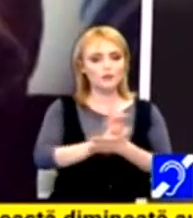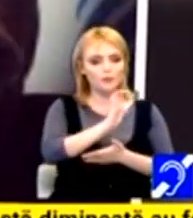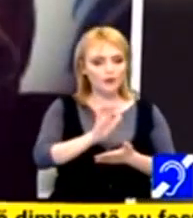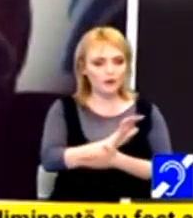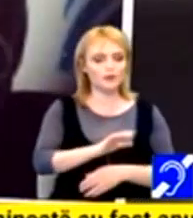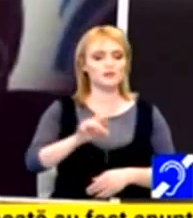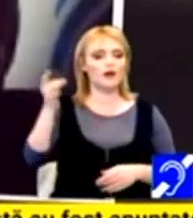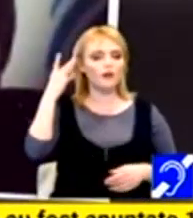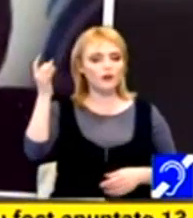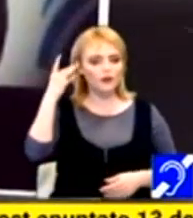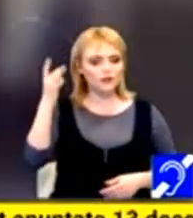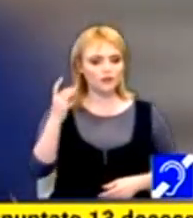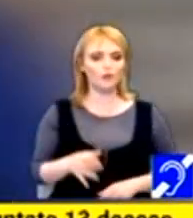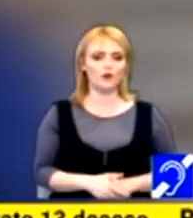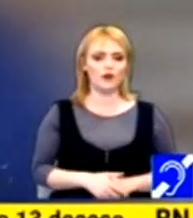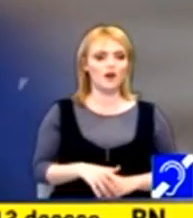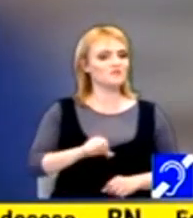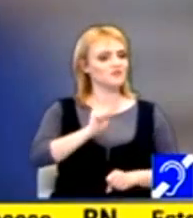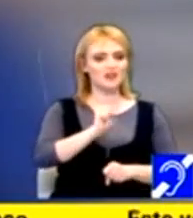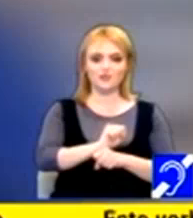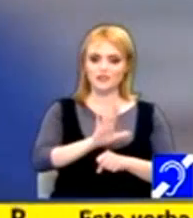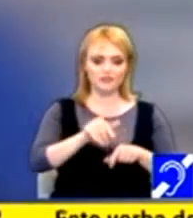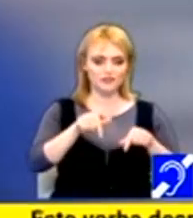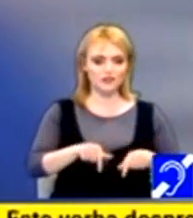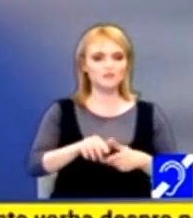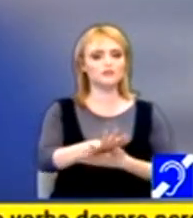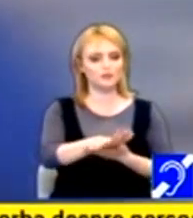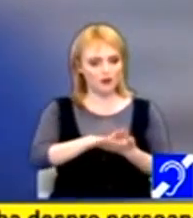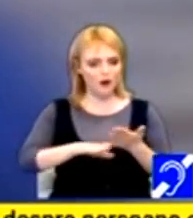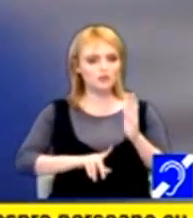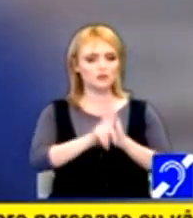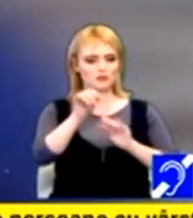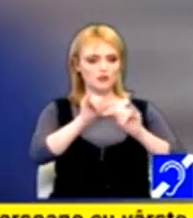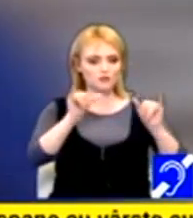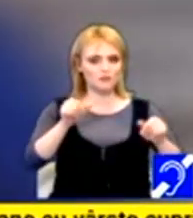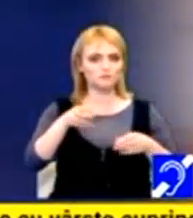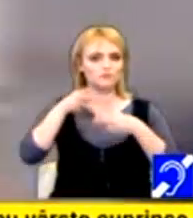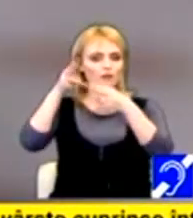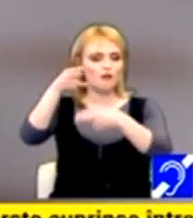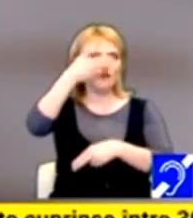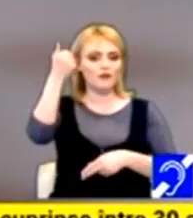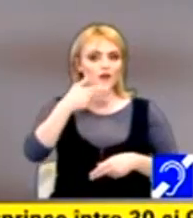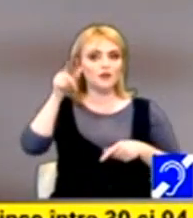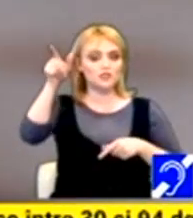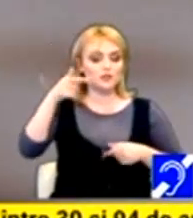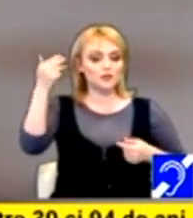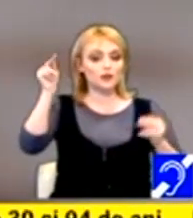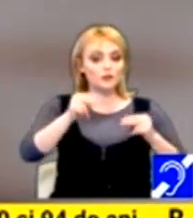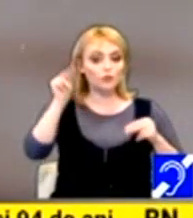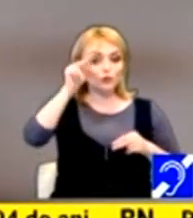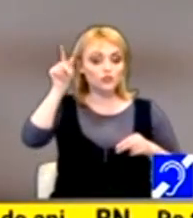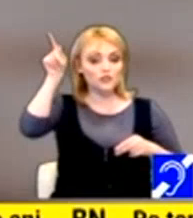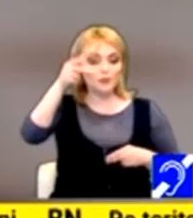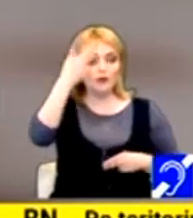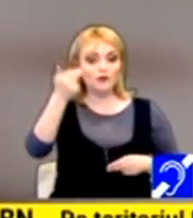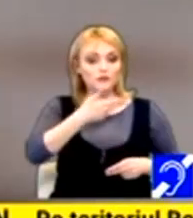scrisă, radio și relații publice. Nu s-a oprit aici, ci a mers mai departe, tocmai în Italia. Acum este studentă la Milano, în anul 2, la